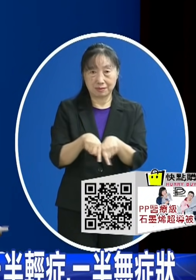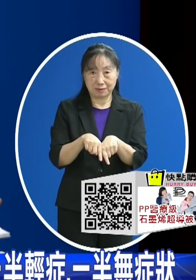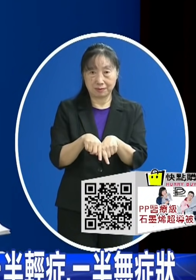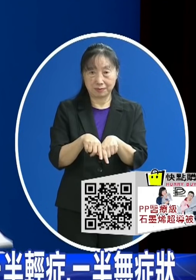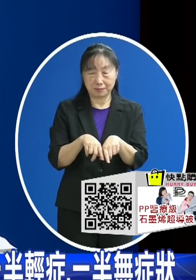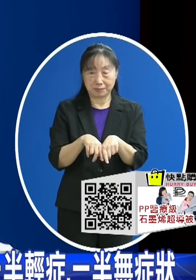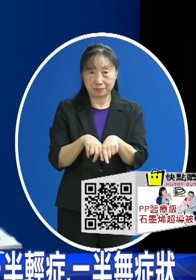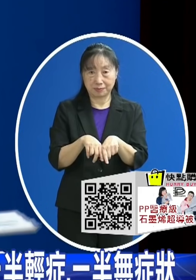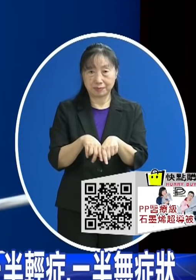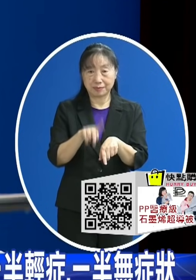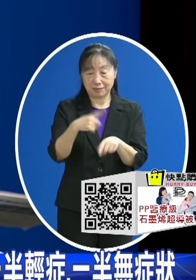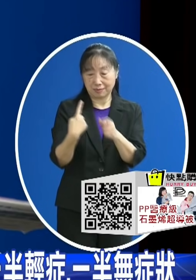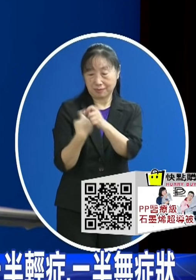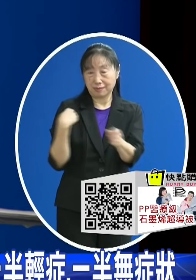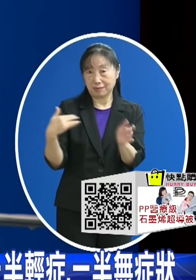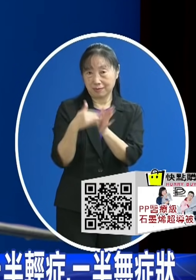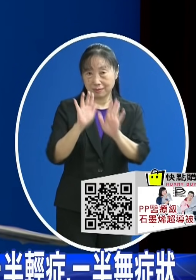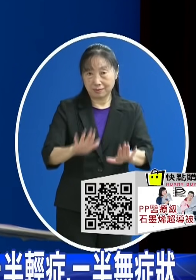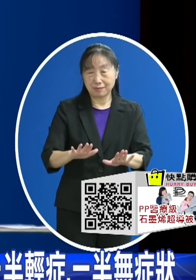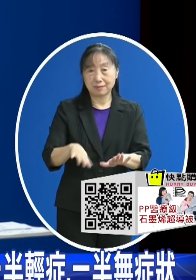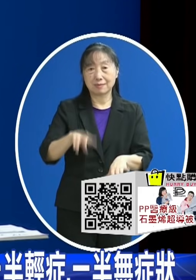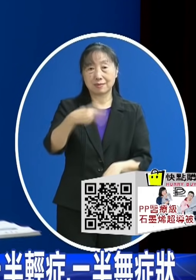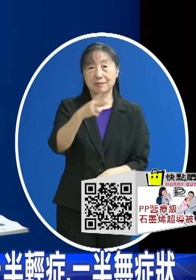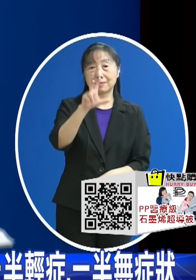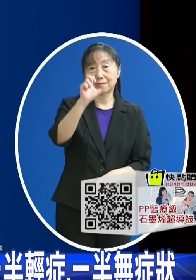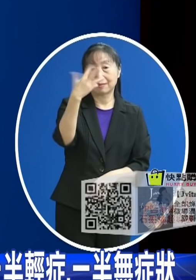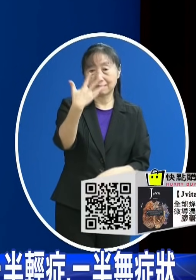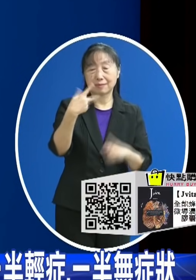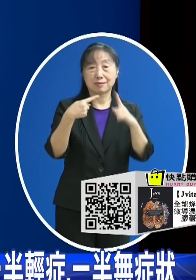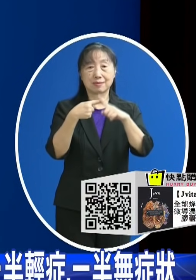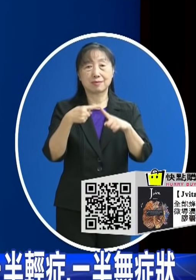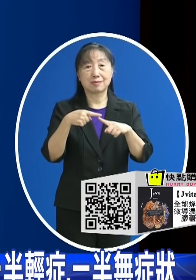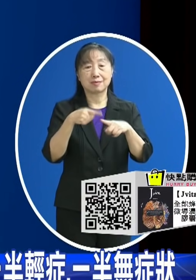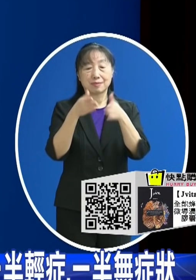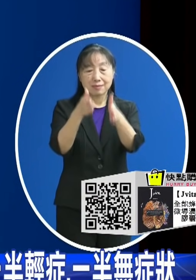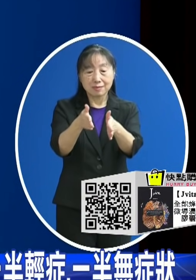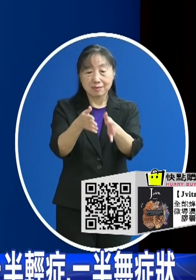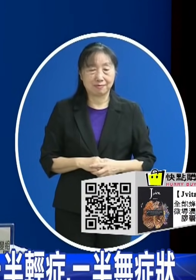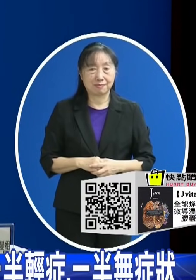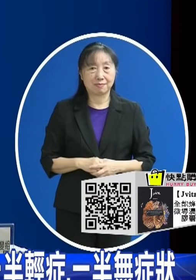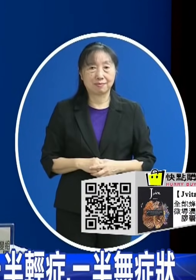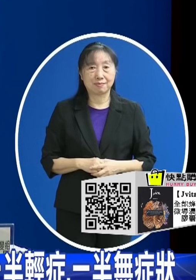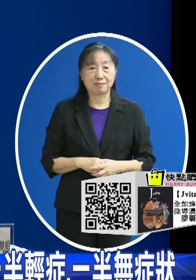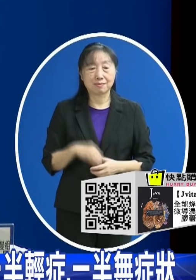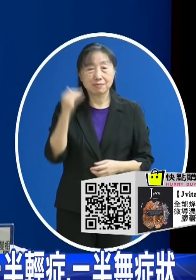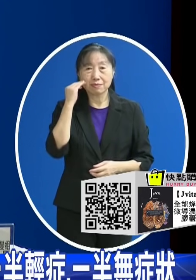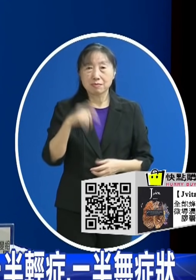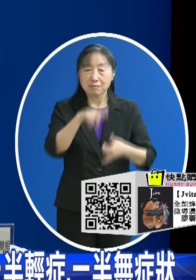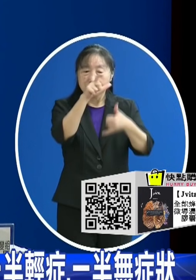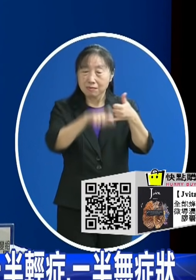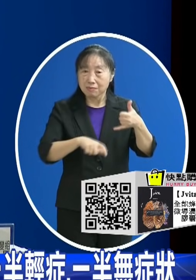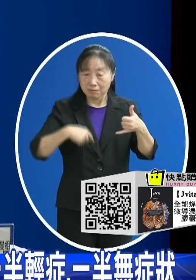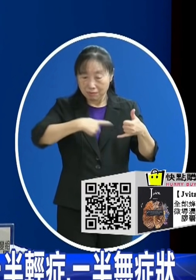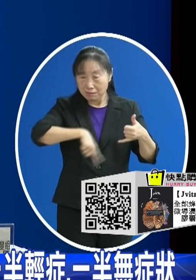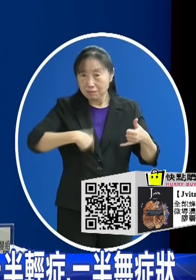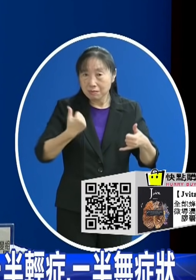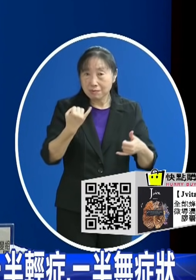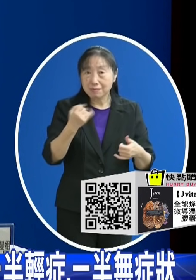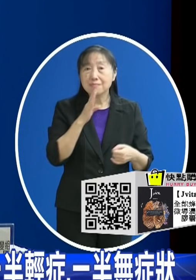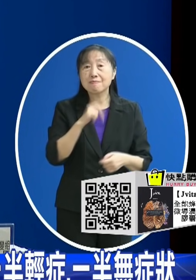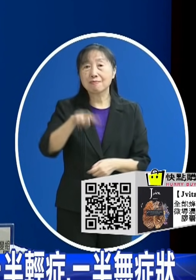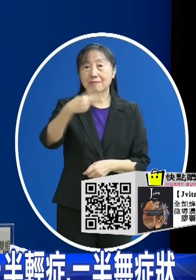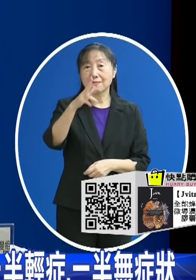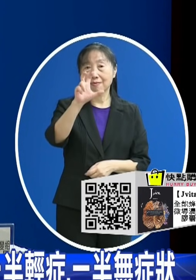们整个去年到现在278例的 Omicron 做一个分析哈。症状的统计的部分已经观察